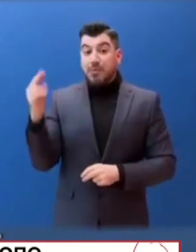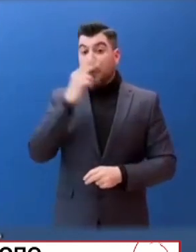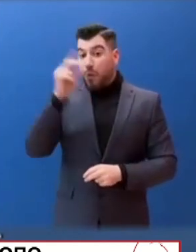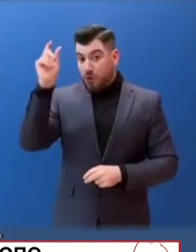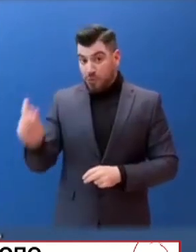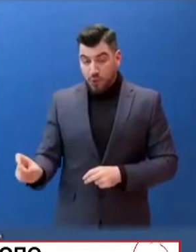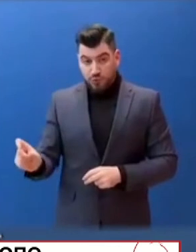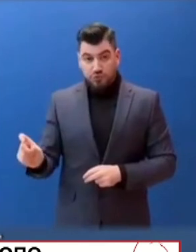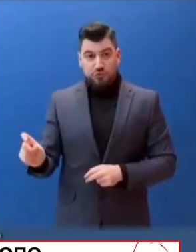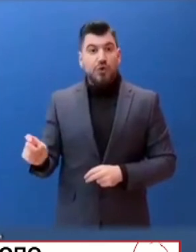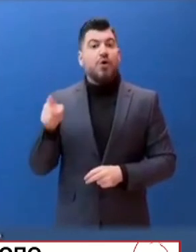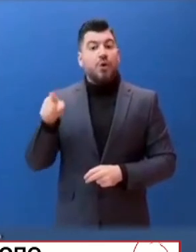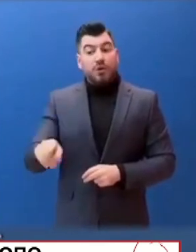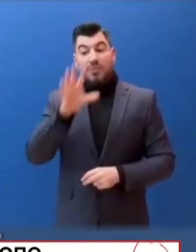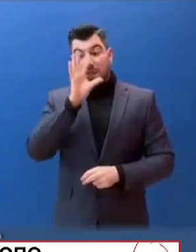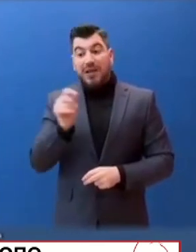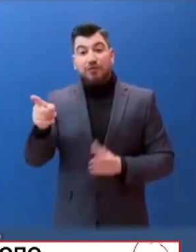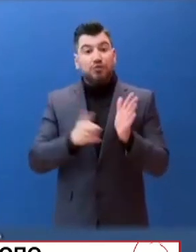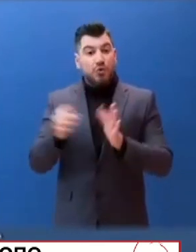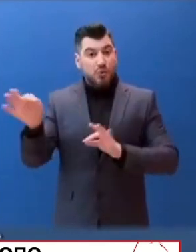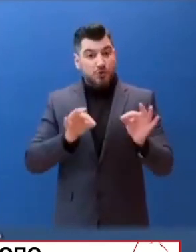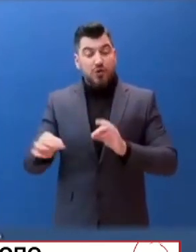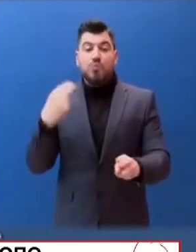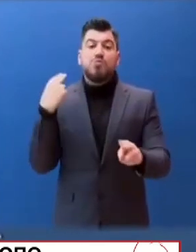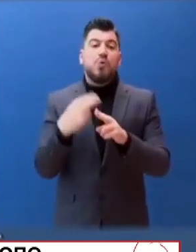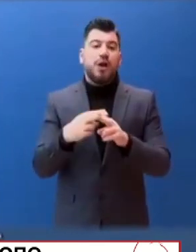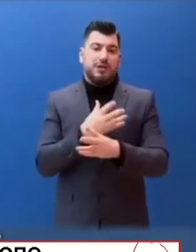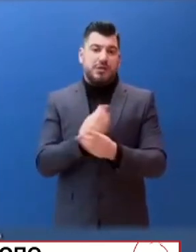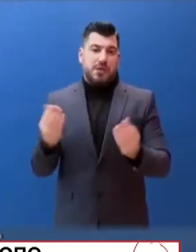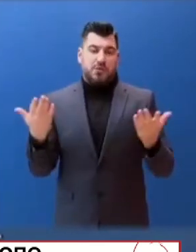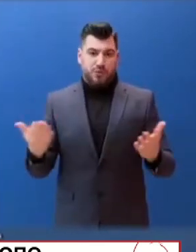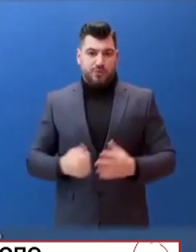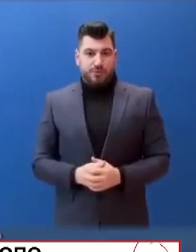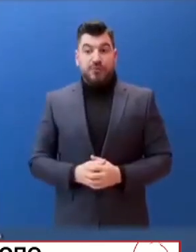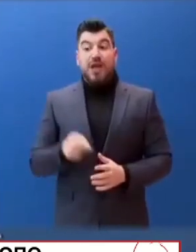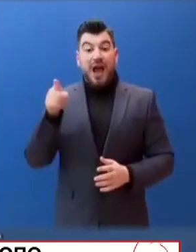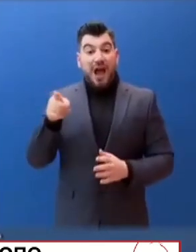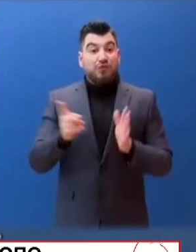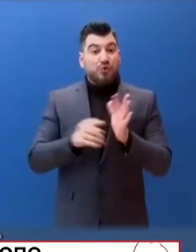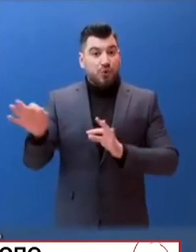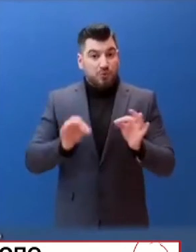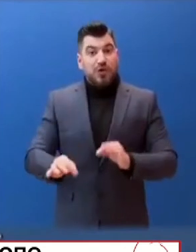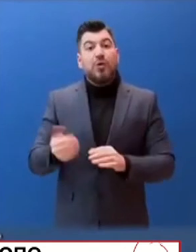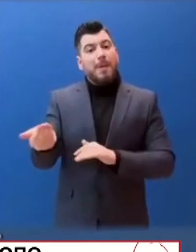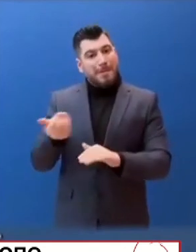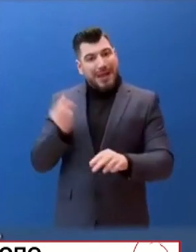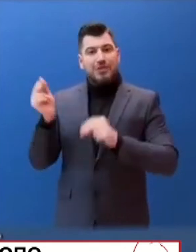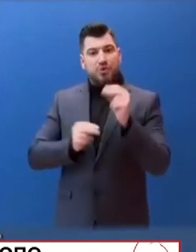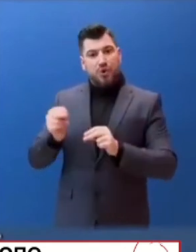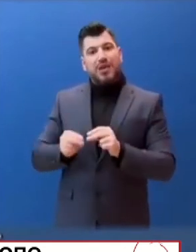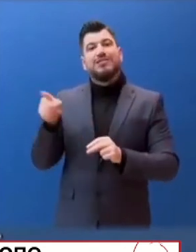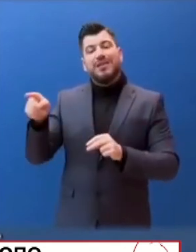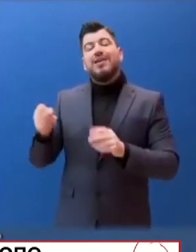Κυριάκος Μητσοτάκης, για μια ακόμα νομοθετική πρωτοβουλία που αποτελεί ρητή προεκλογική δέσμευση